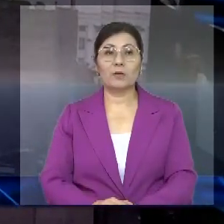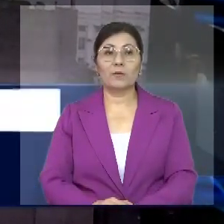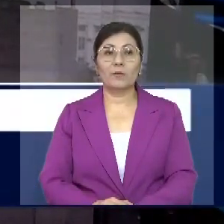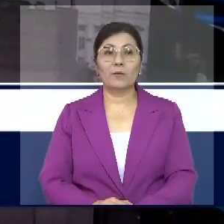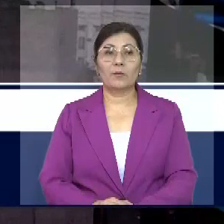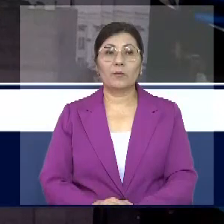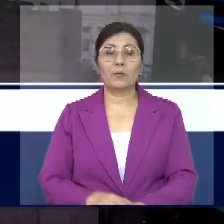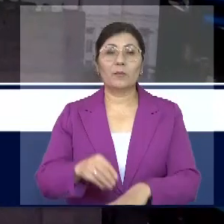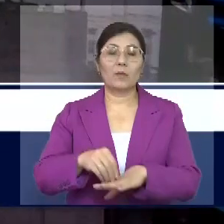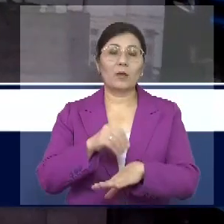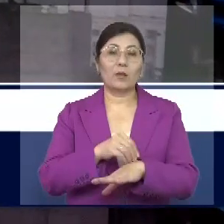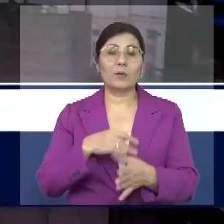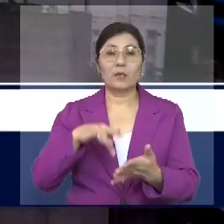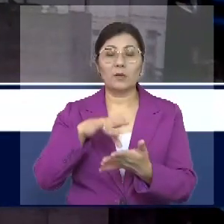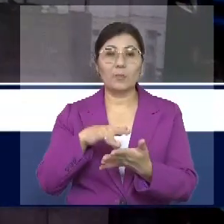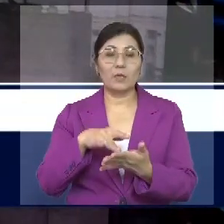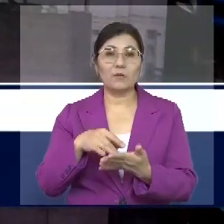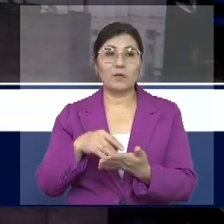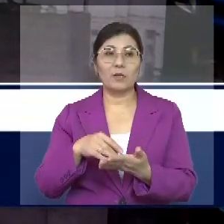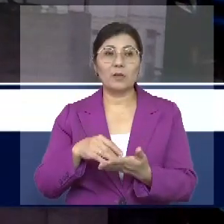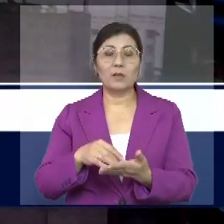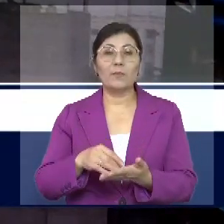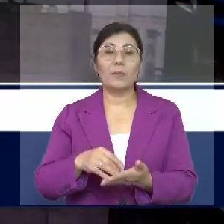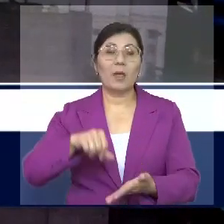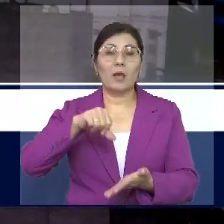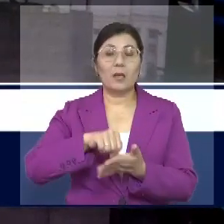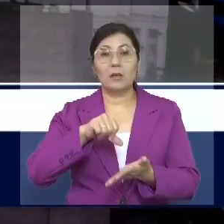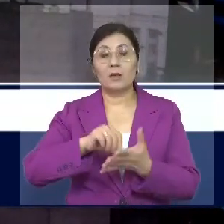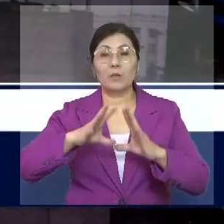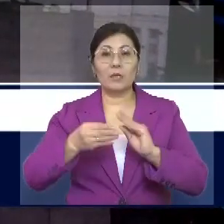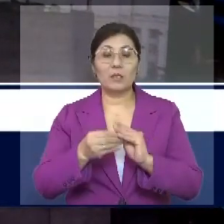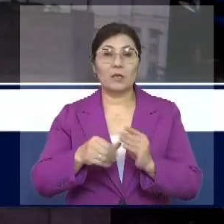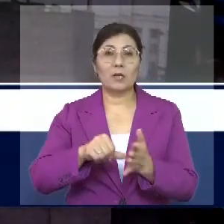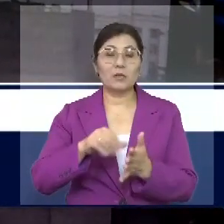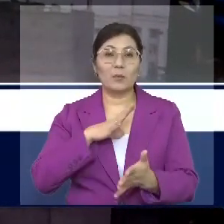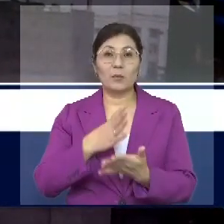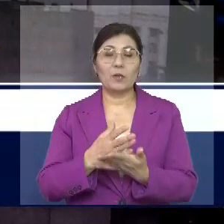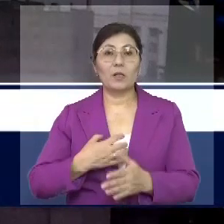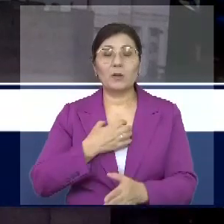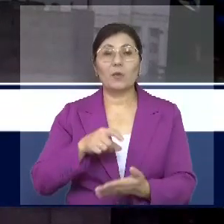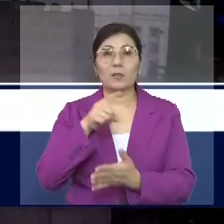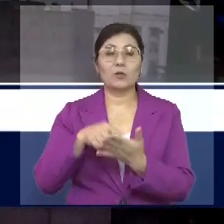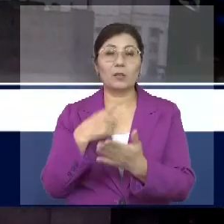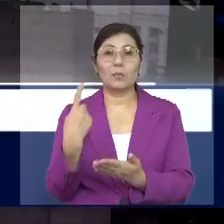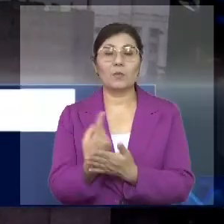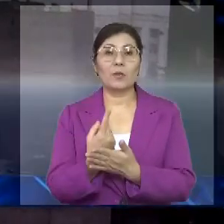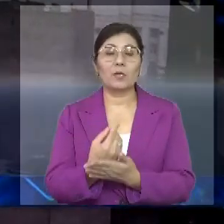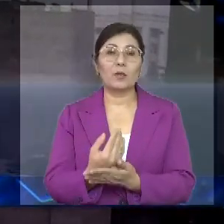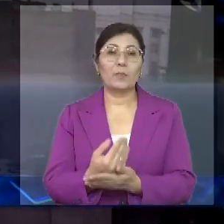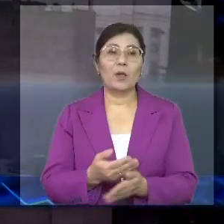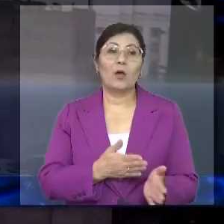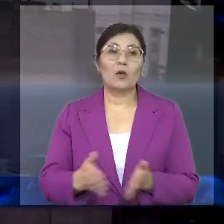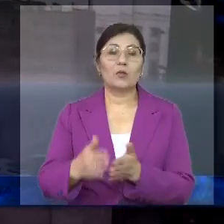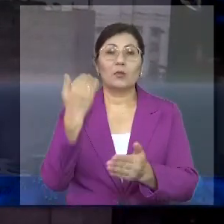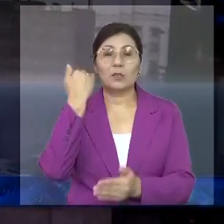тұрғындарының, аудан әкімдерінің, қала әкімінің есептеріне қатысып жатыр. Сол кездегі маңызды сұрақтардың бірі ол жол. Жолдың сапасы, бүгінгі